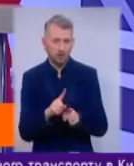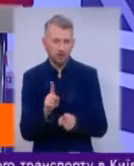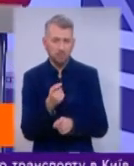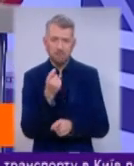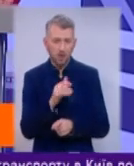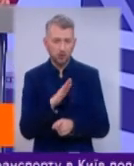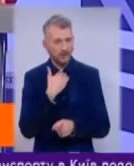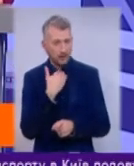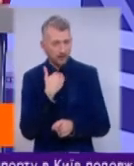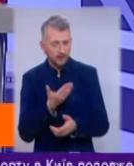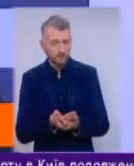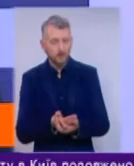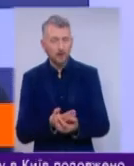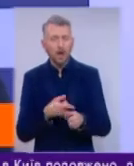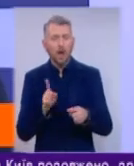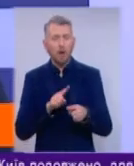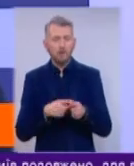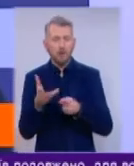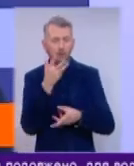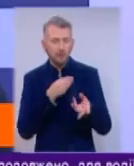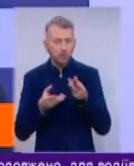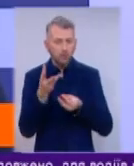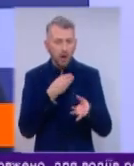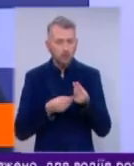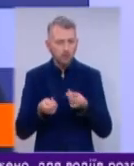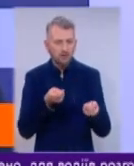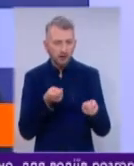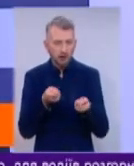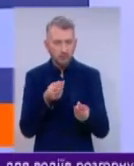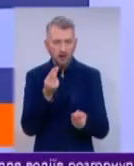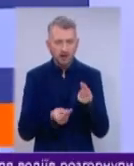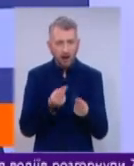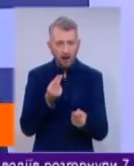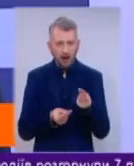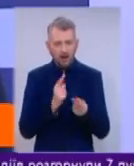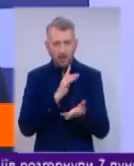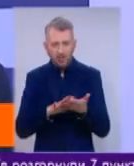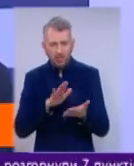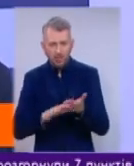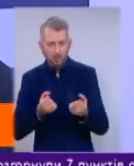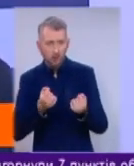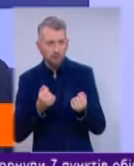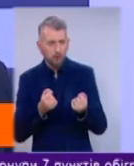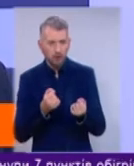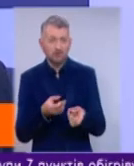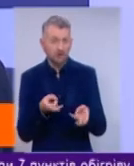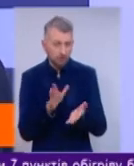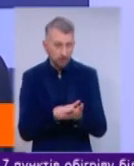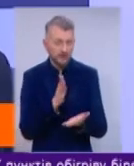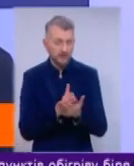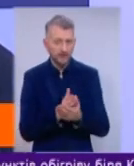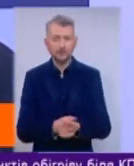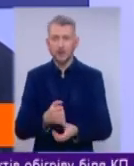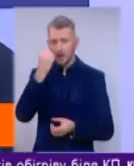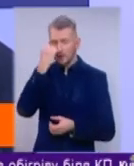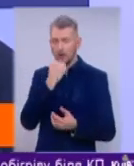багато разів це показали. Але оця от маніпуляторська гра, оця підкилимна боротьба, вона нікуди не ділася і вона триває.